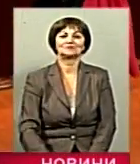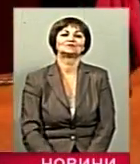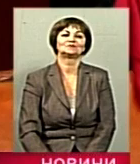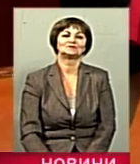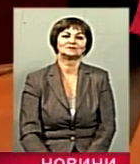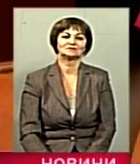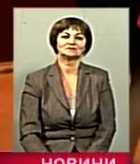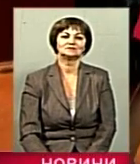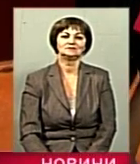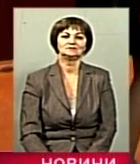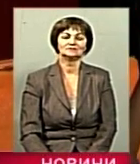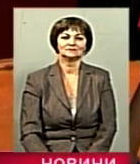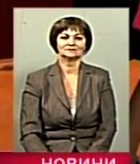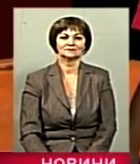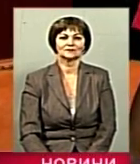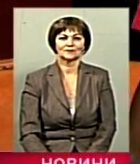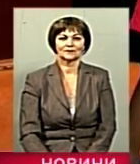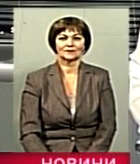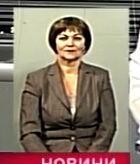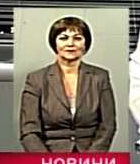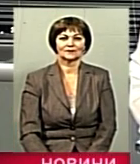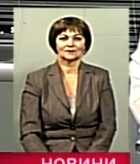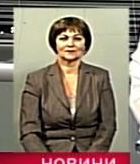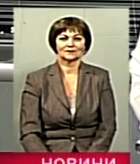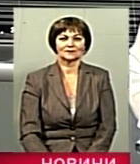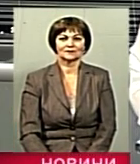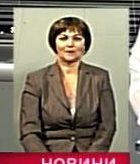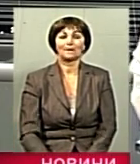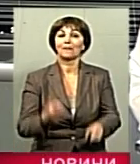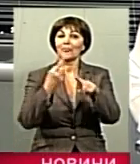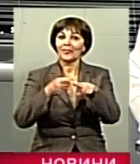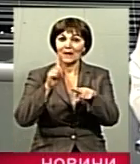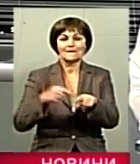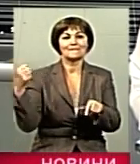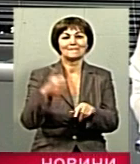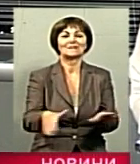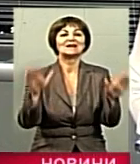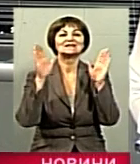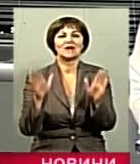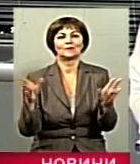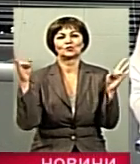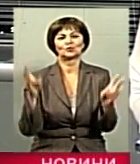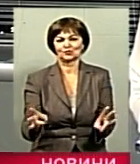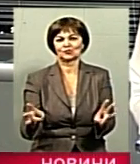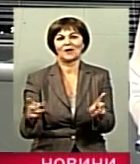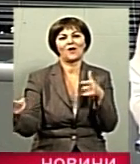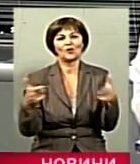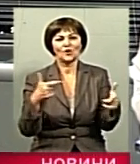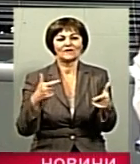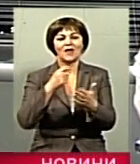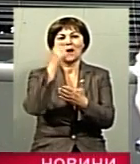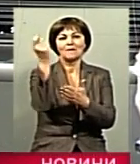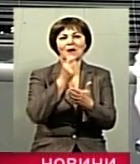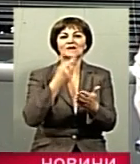Дихтієвська, Сергій Базилюк. Новини Житомирщини. Цього тижня саме час малювати писанки. У Житомирі